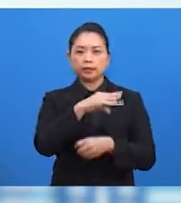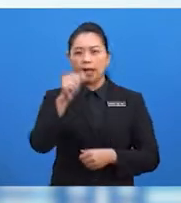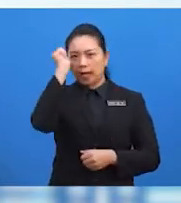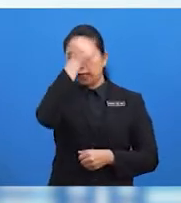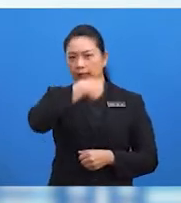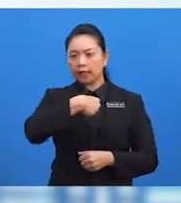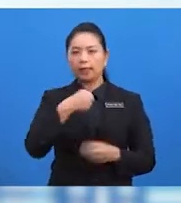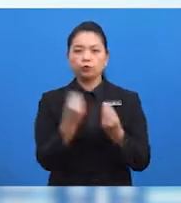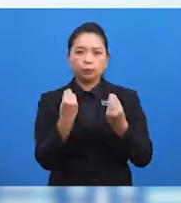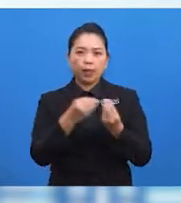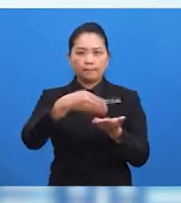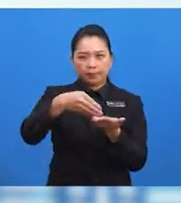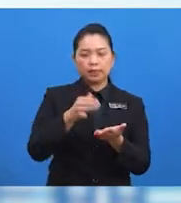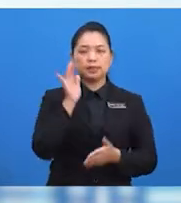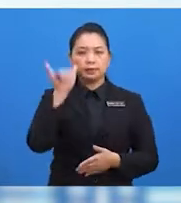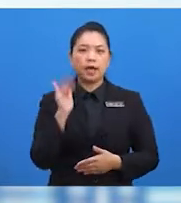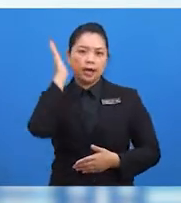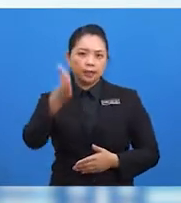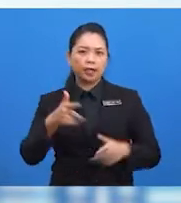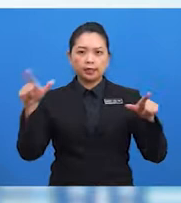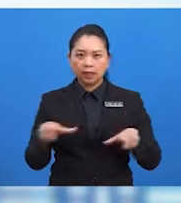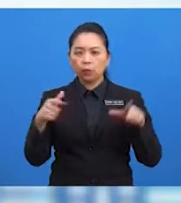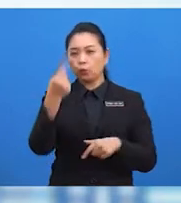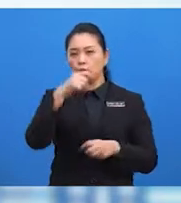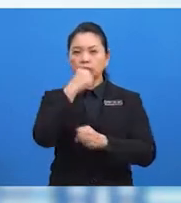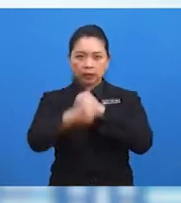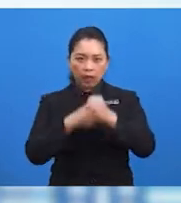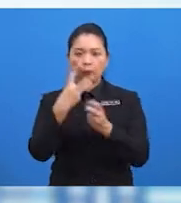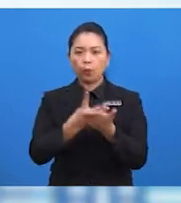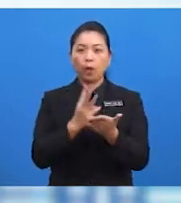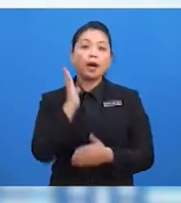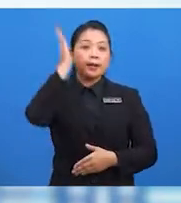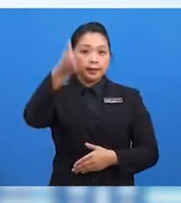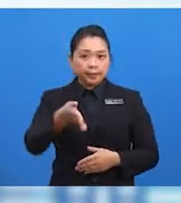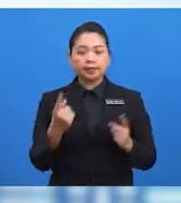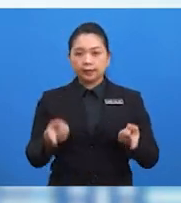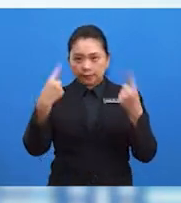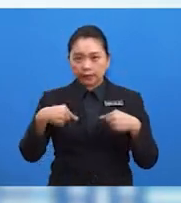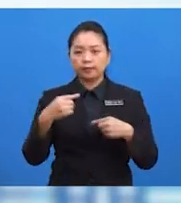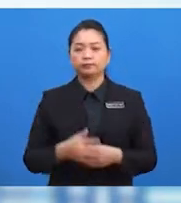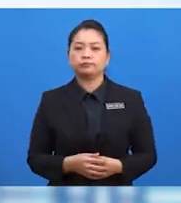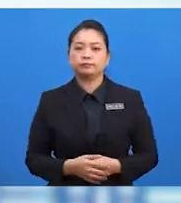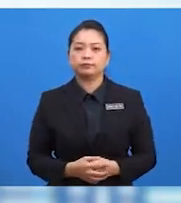perbelanjaan yang akan dilakukan untuk tahun kewangan yang akan datang.